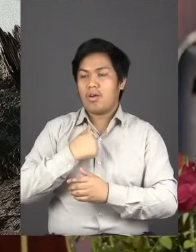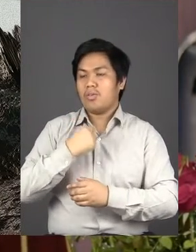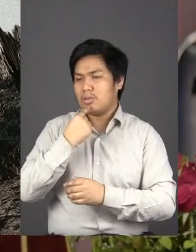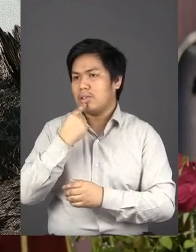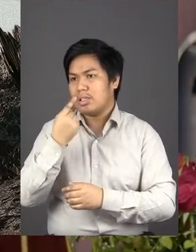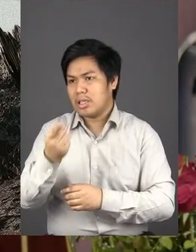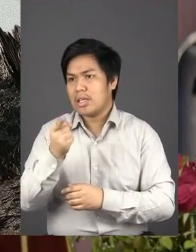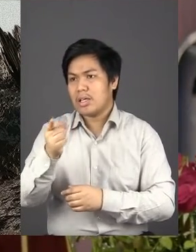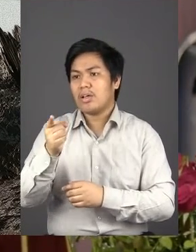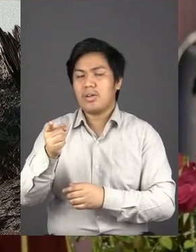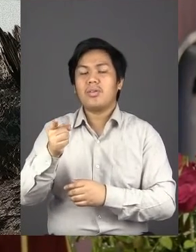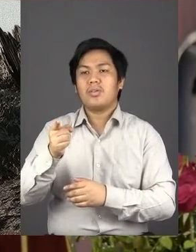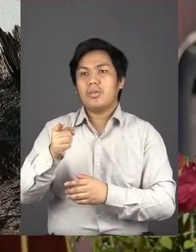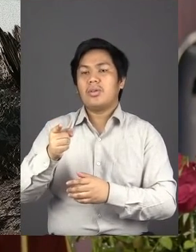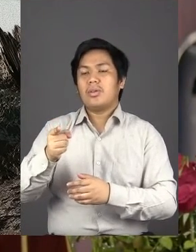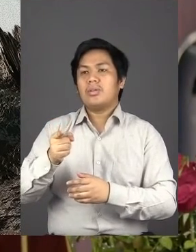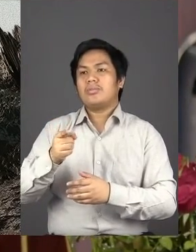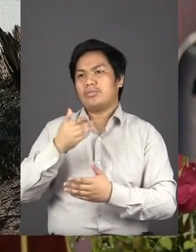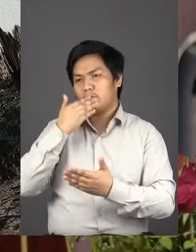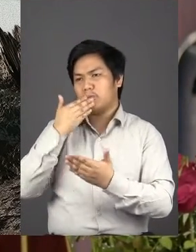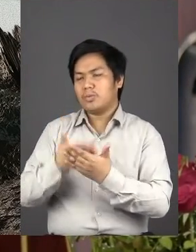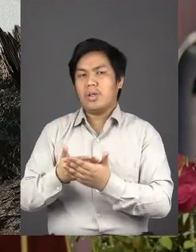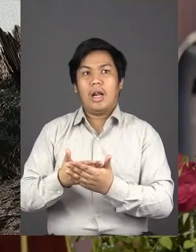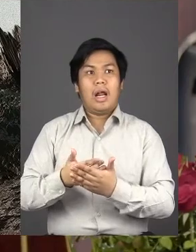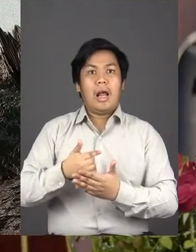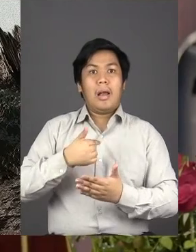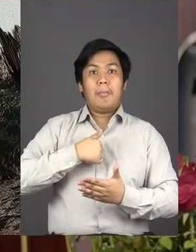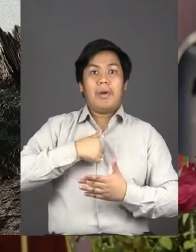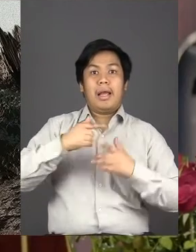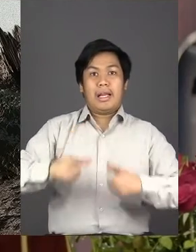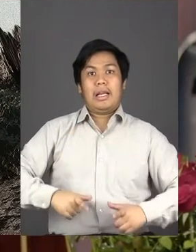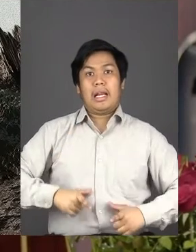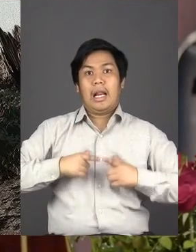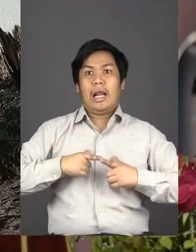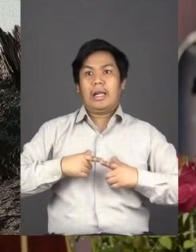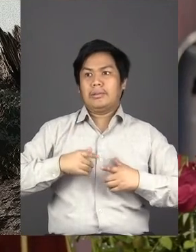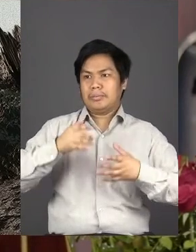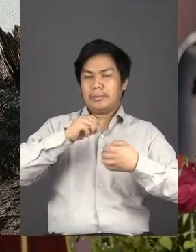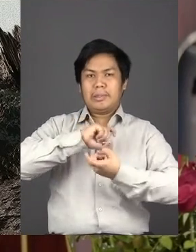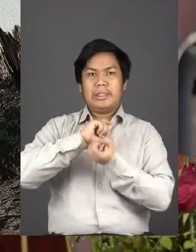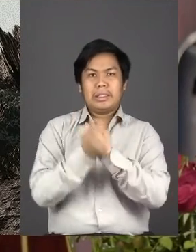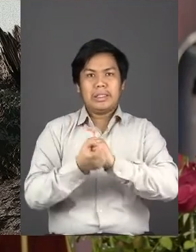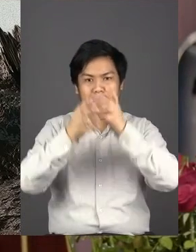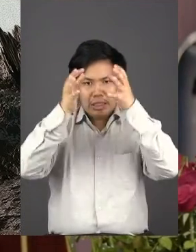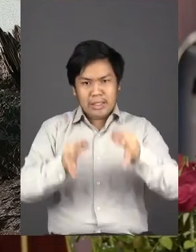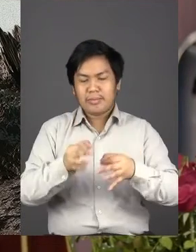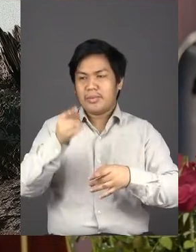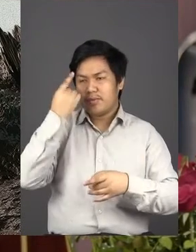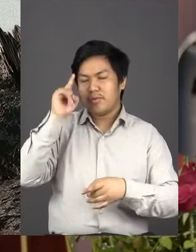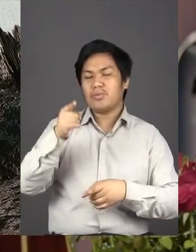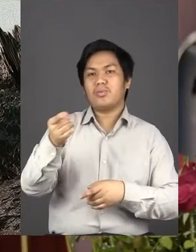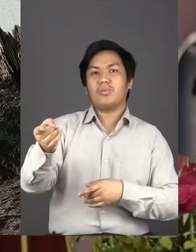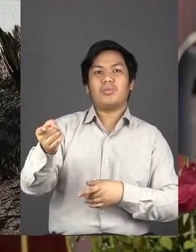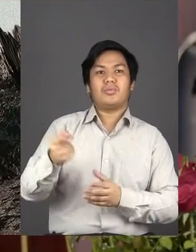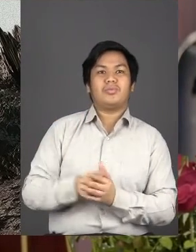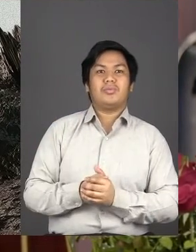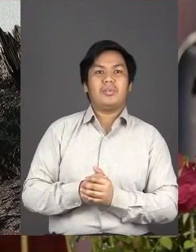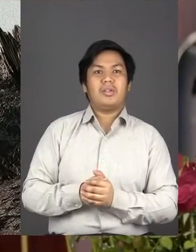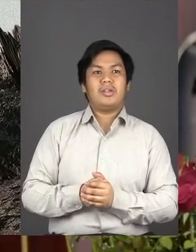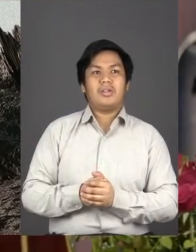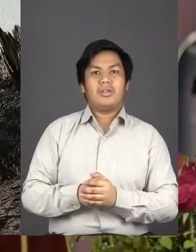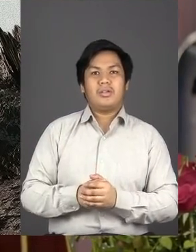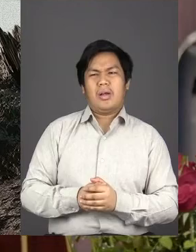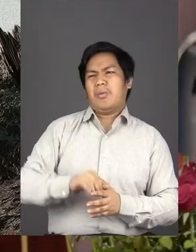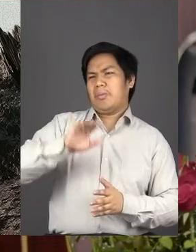na sisilbing kahatulan ang aking buhay sa buhay nila. Kaya huwag na lang natin sama